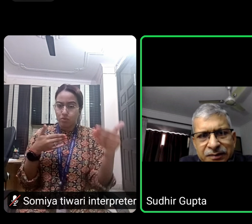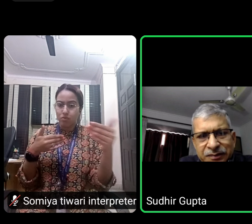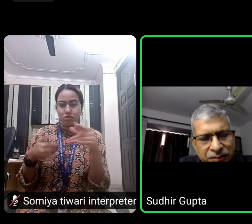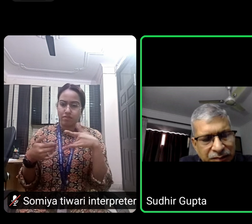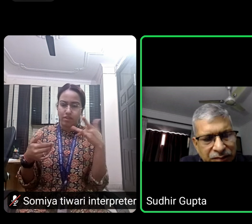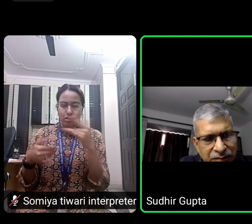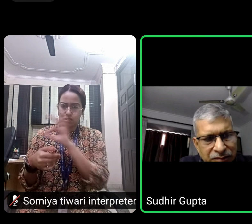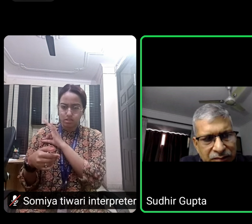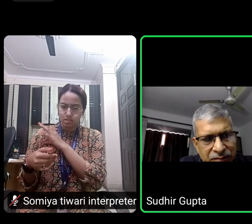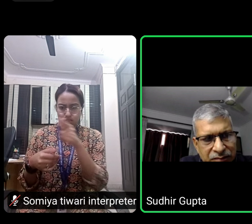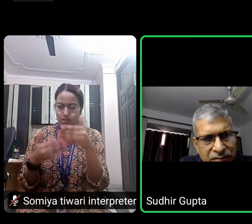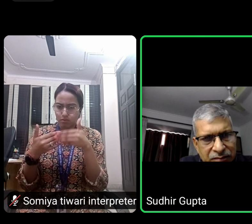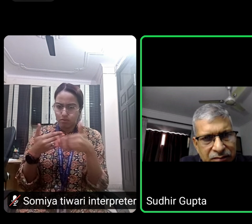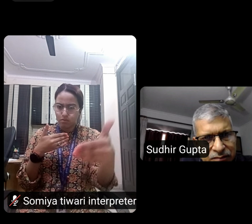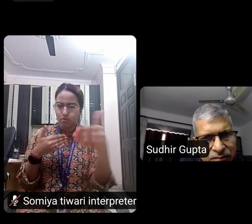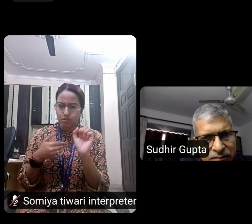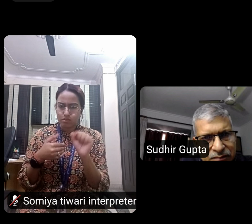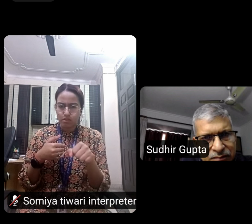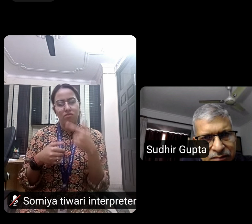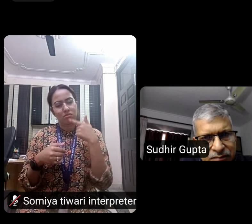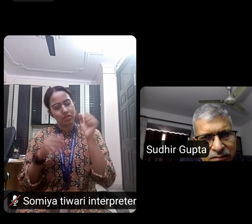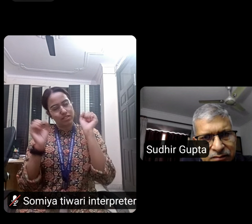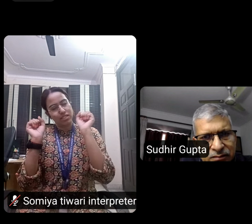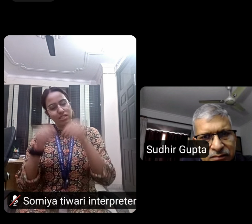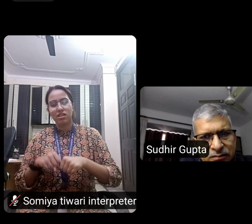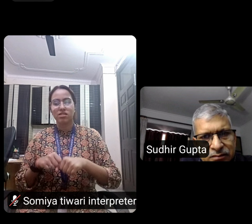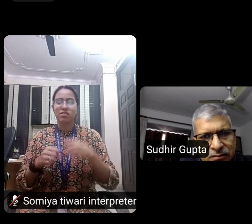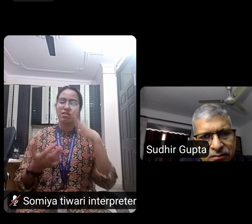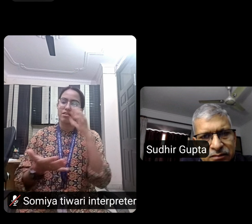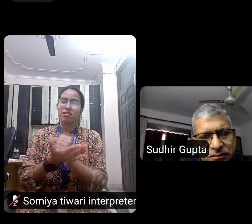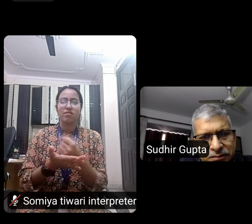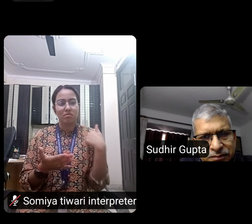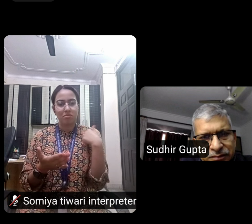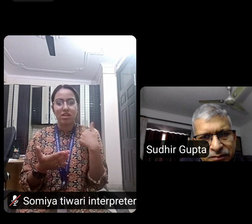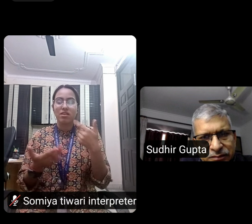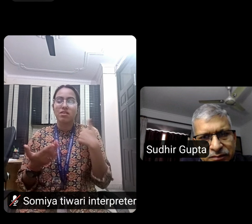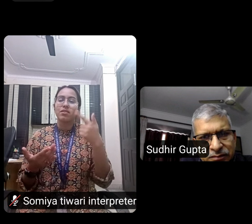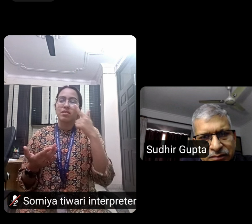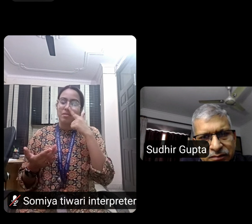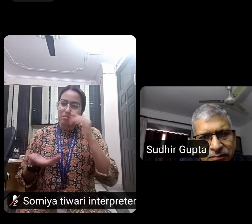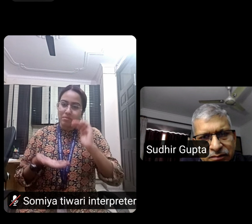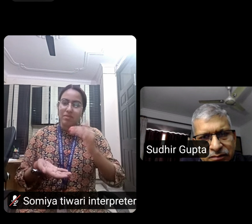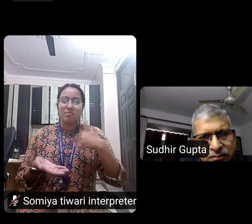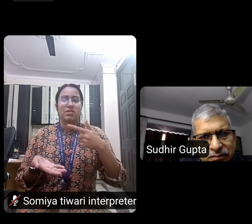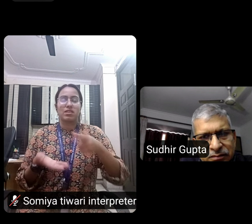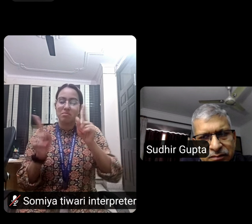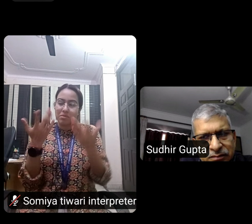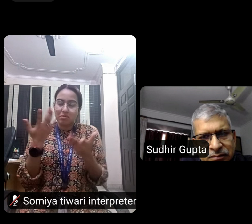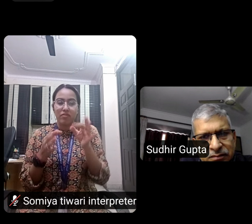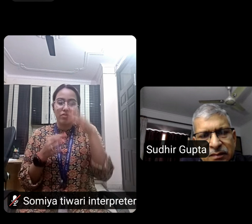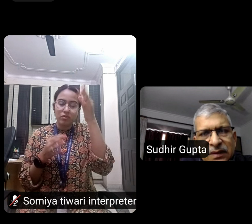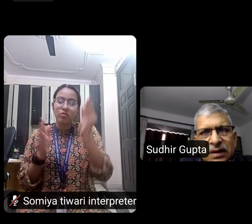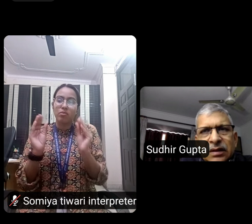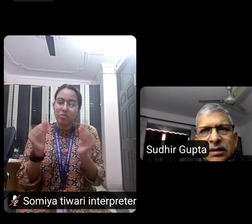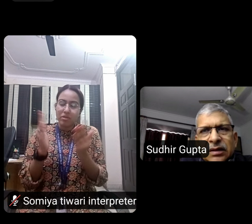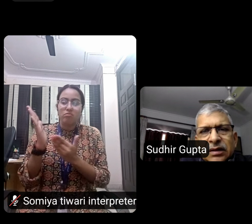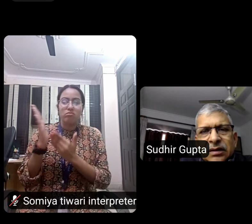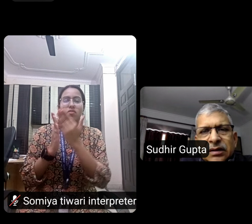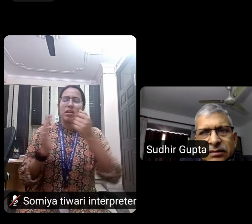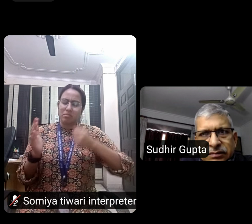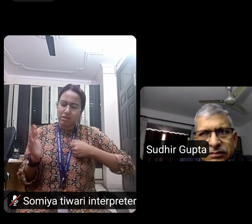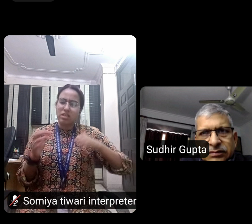हैं? सर मैं 100% कंटिन्यू करना चाहता हूँ, इससे मेरे बच्चे के लिए और भी ज्यादा इम्प्रूवमेंट हो जाएगा सर। हम भी एफर्ट लगा